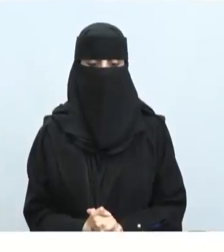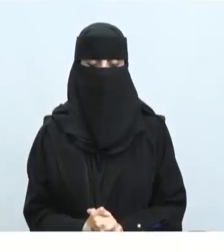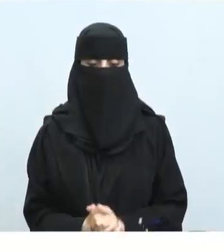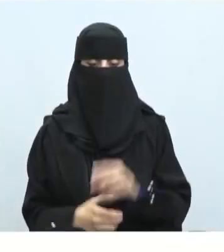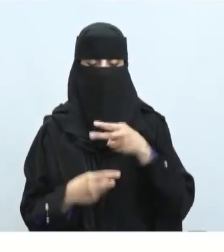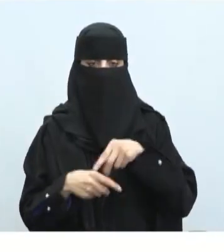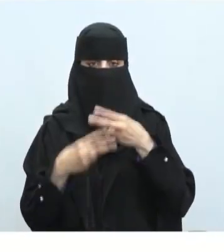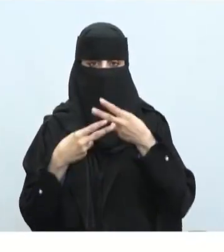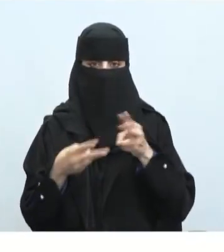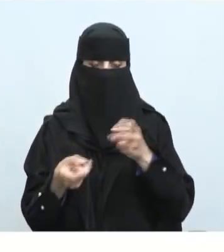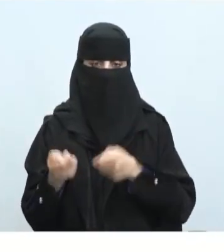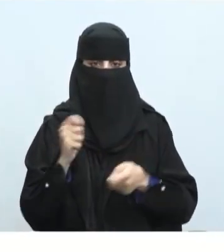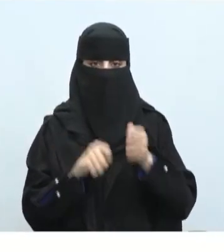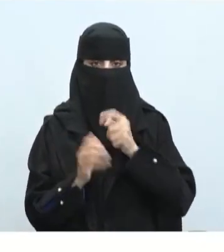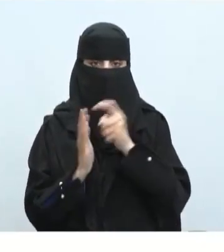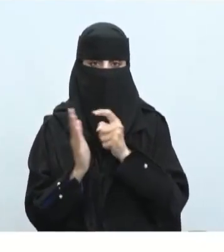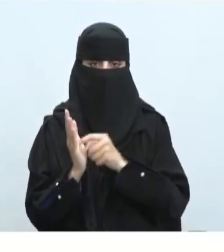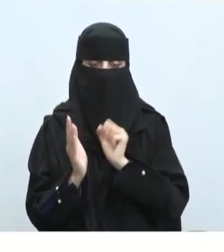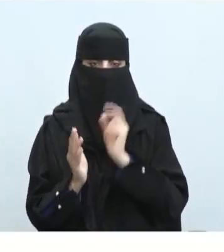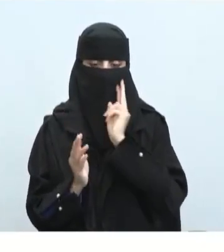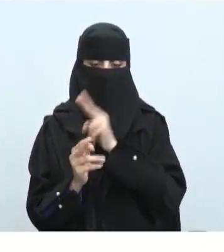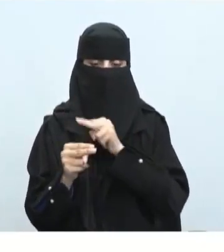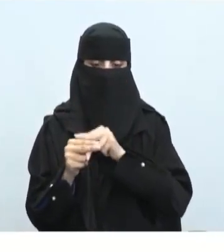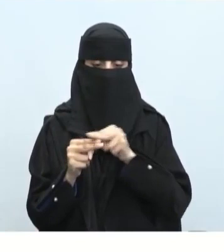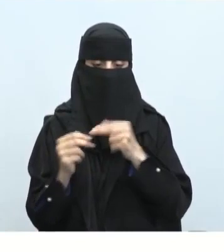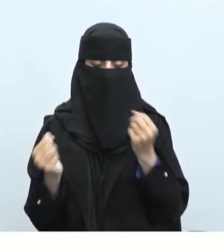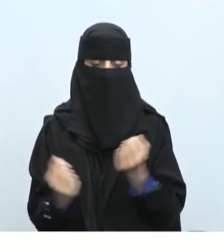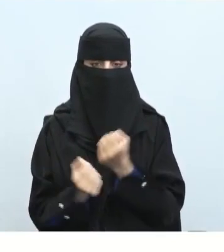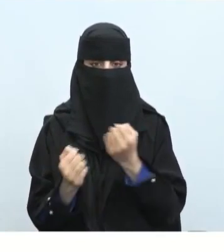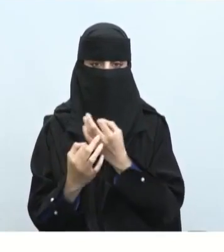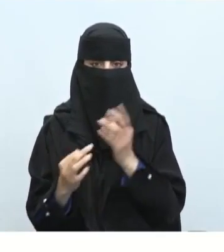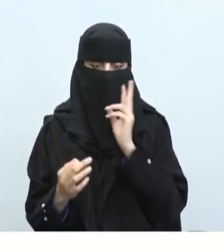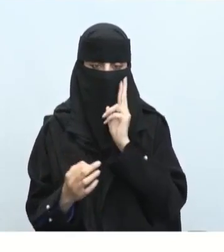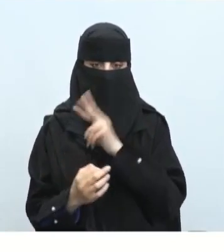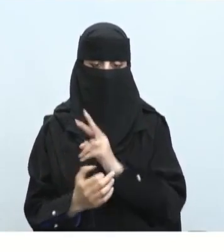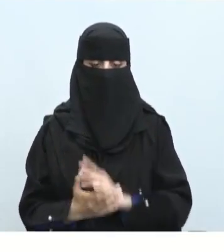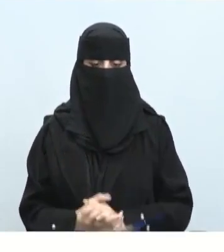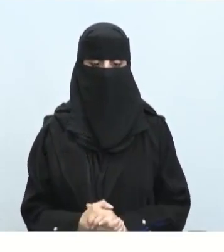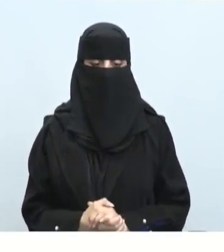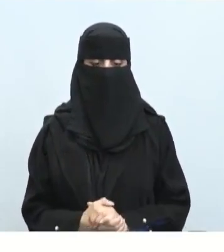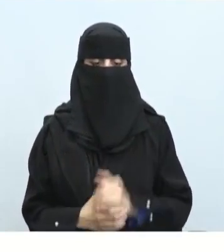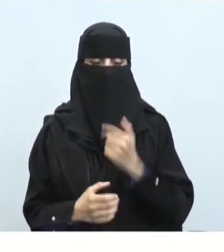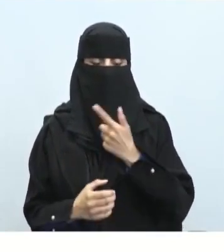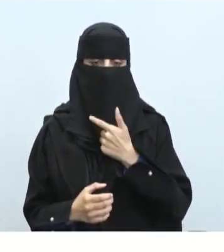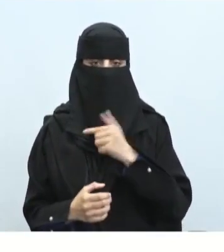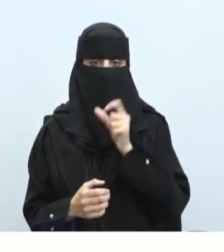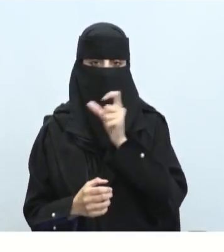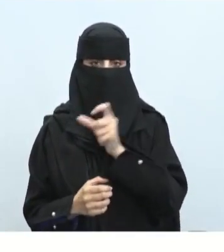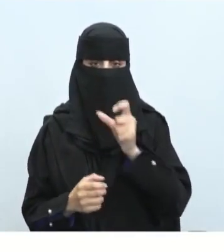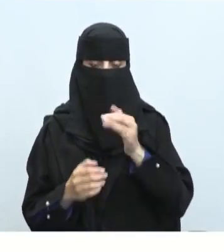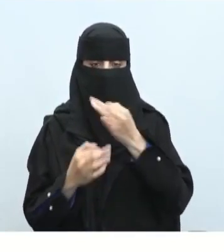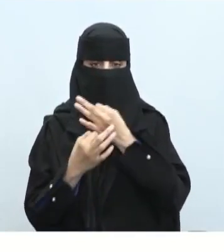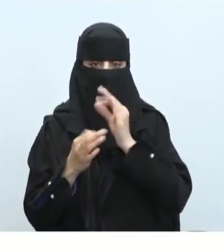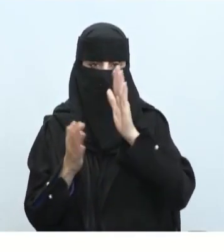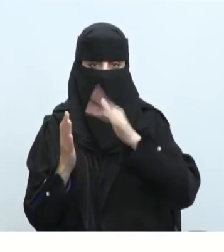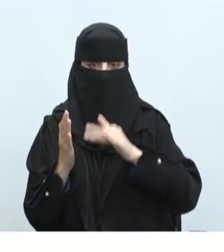اطبق هذه القاعده بحل هذه التدريبات اجعل كل كلمه مما